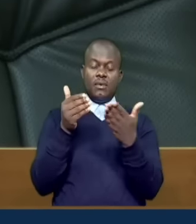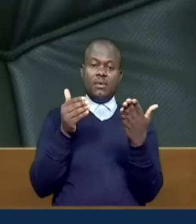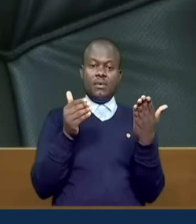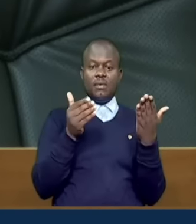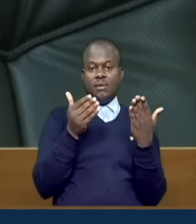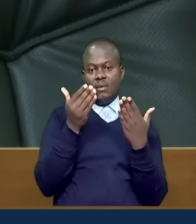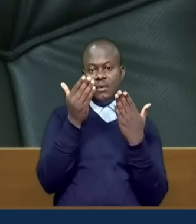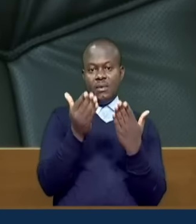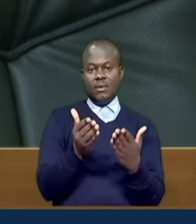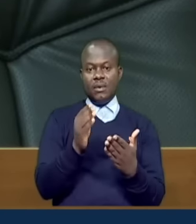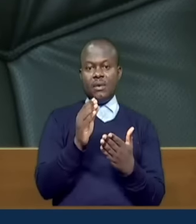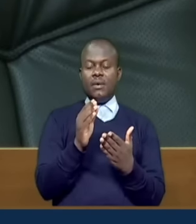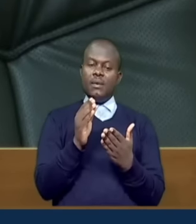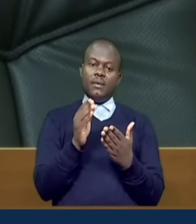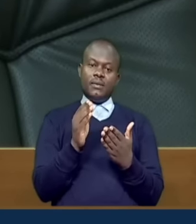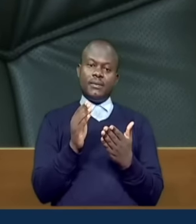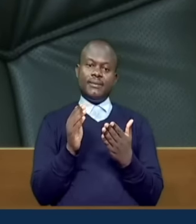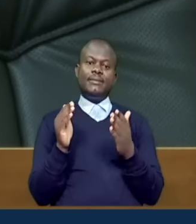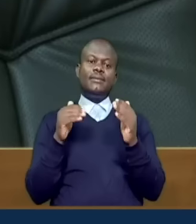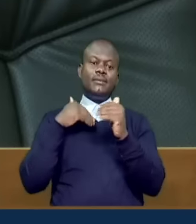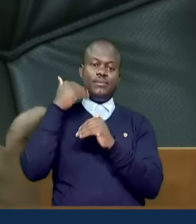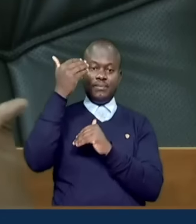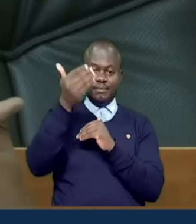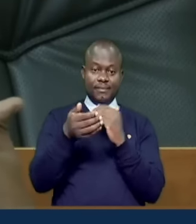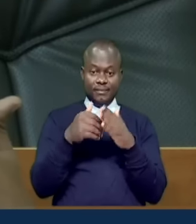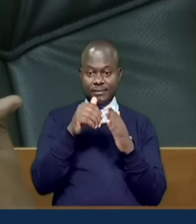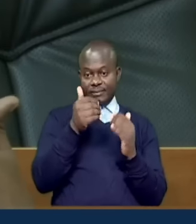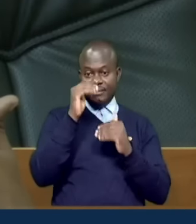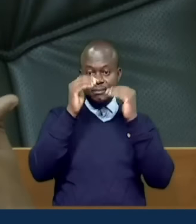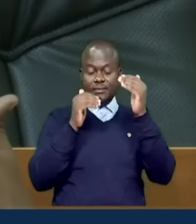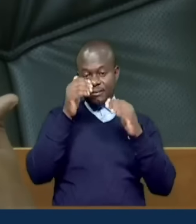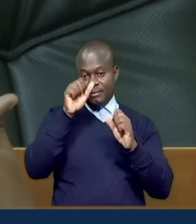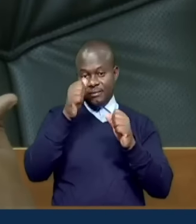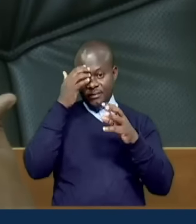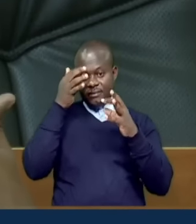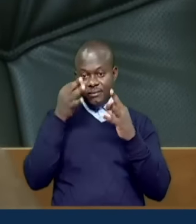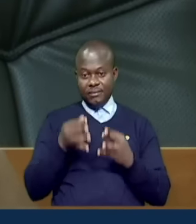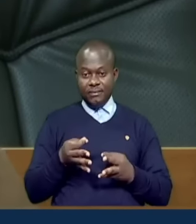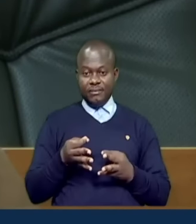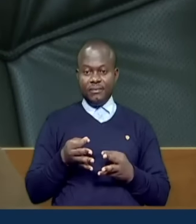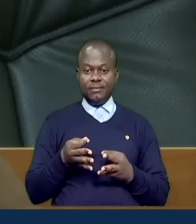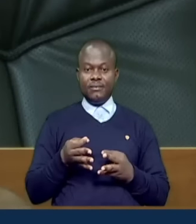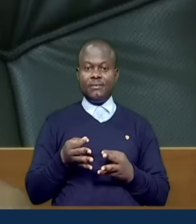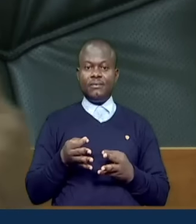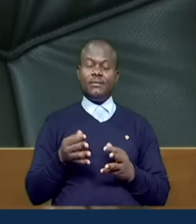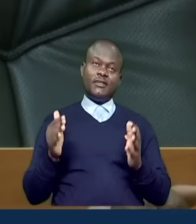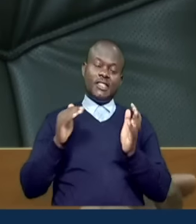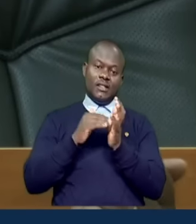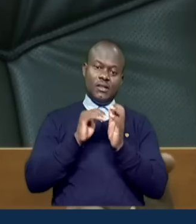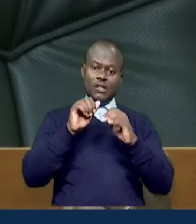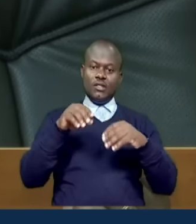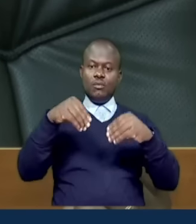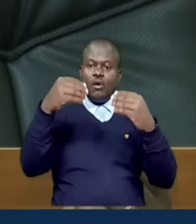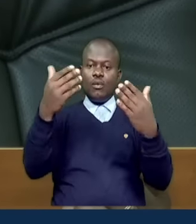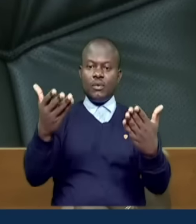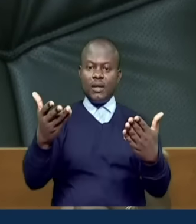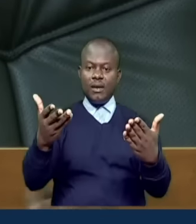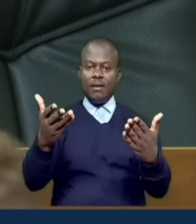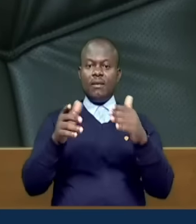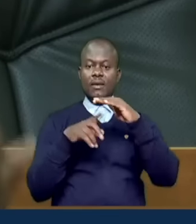urwego rw'ubujurire hanyuma urwego rukabifatiraho icyemezo rushobora gutanga